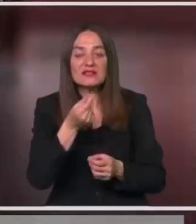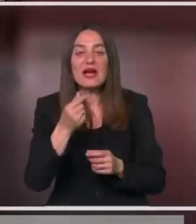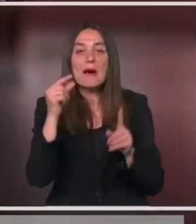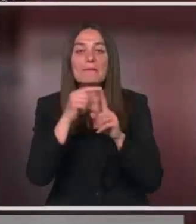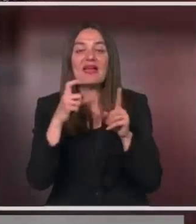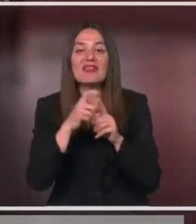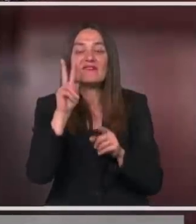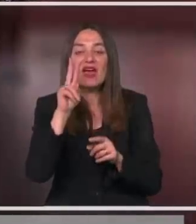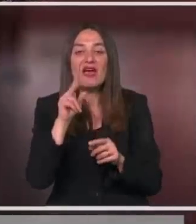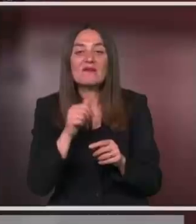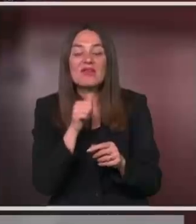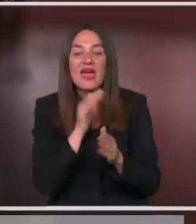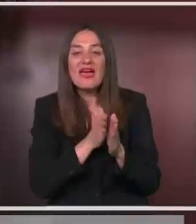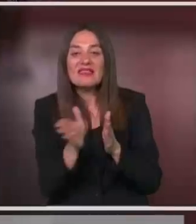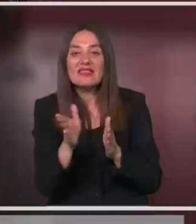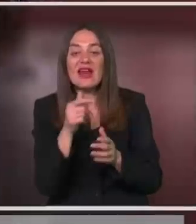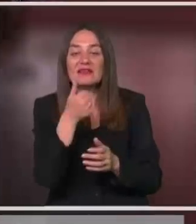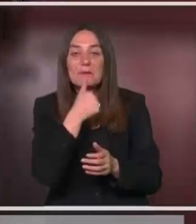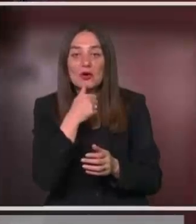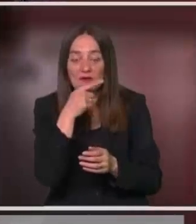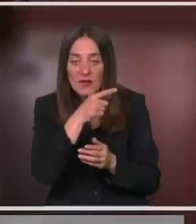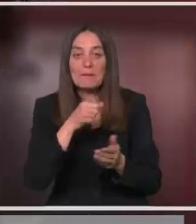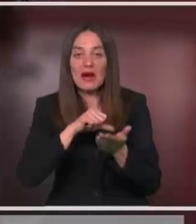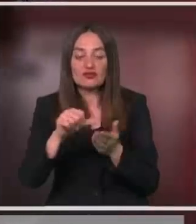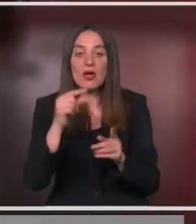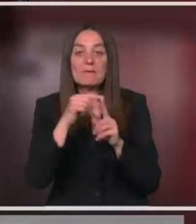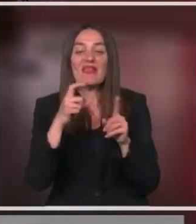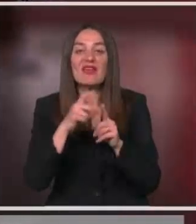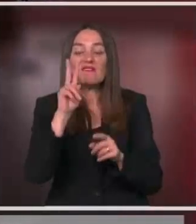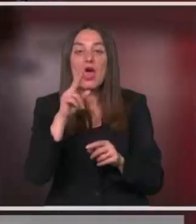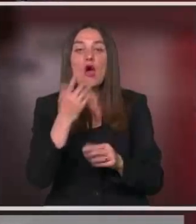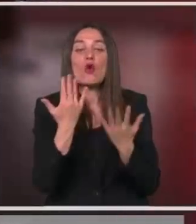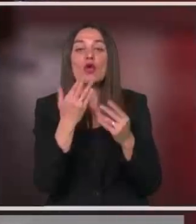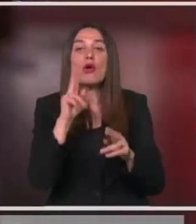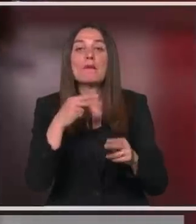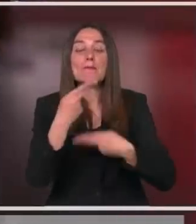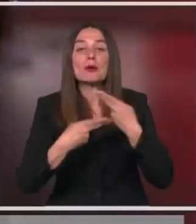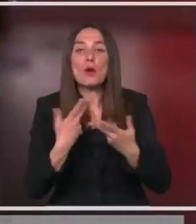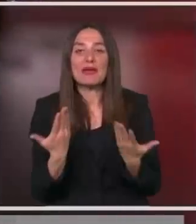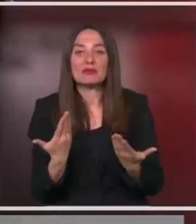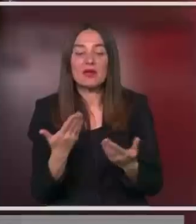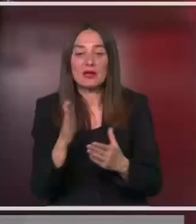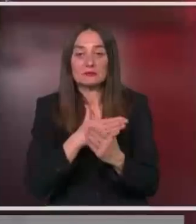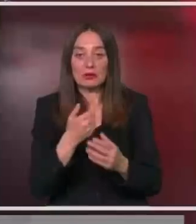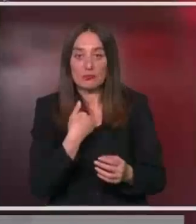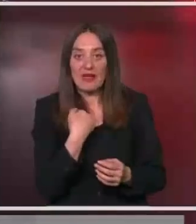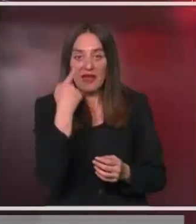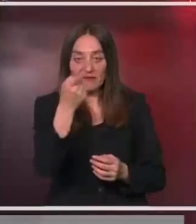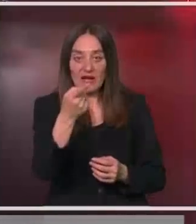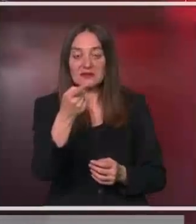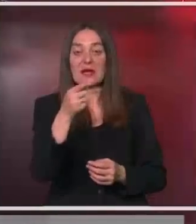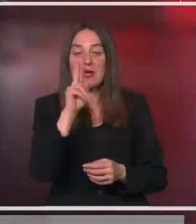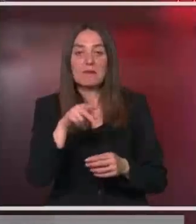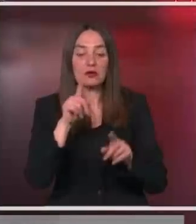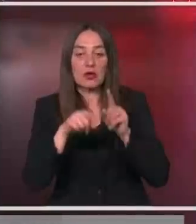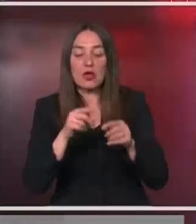je indirektan porez. Dakle, vi plaćate PDV ukoliko postoji promet. Dakle, ukoliko postoji promet između mene i vas, imate